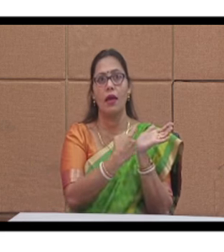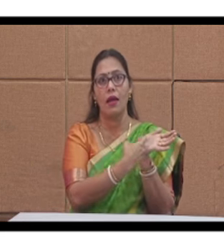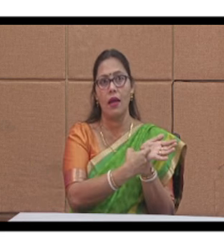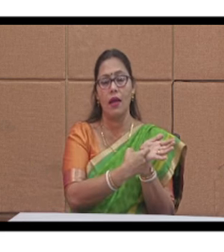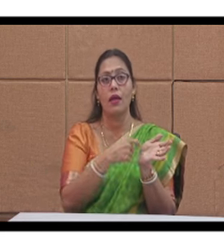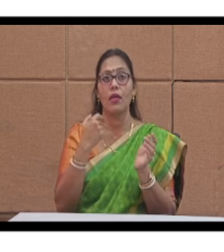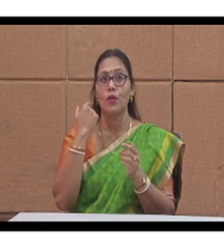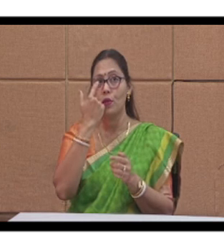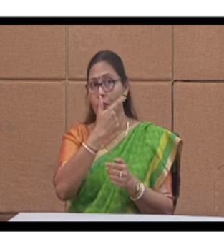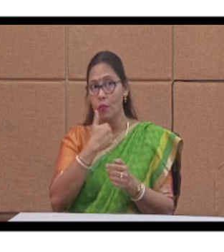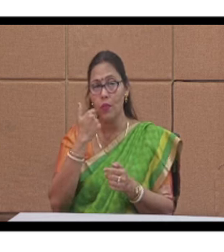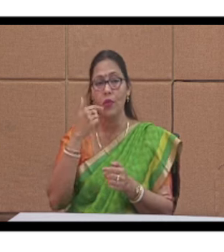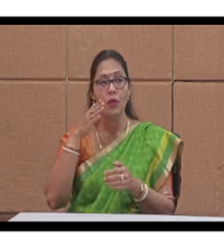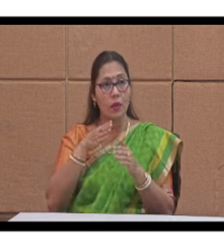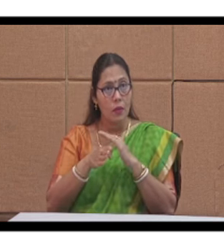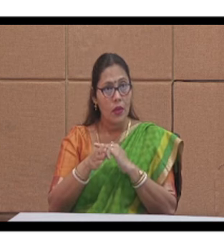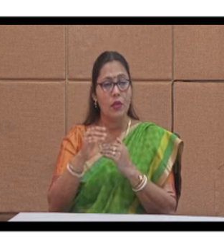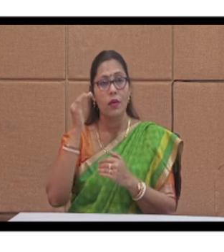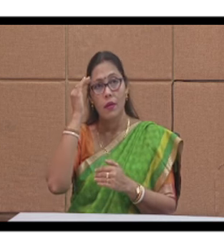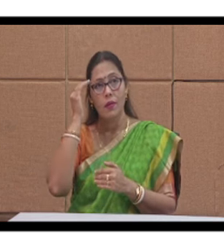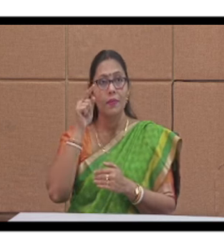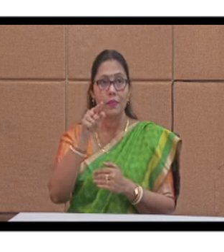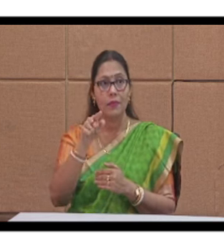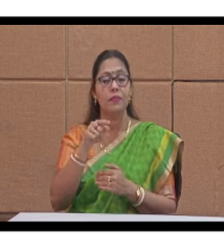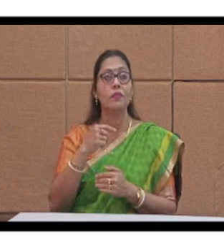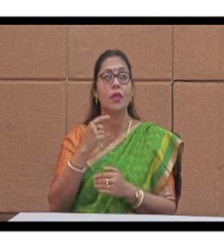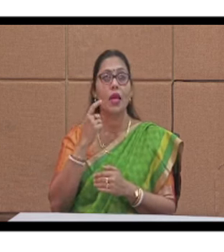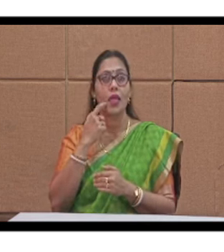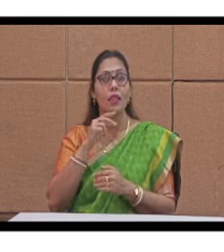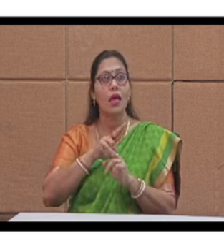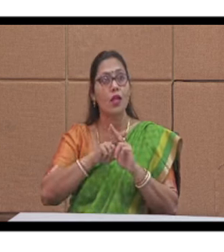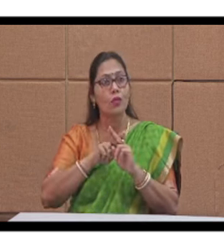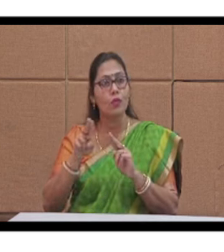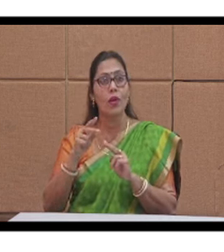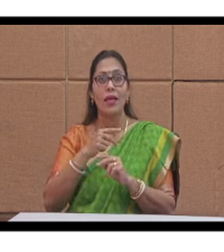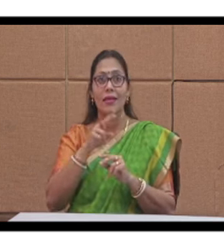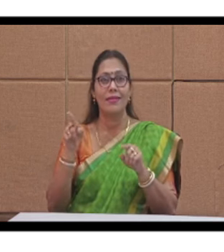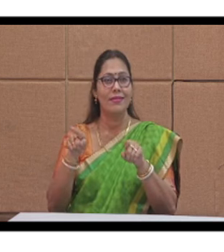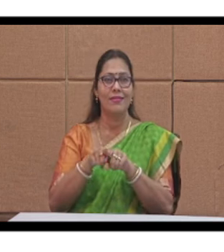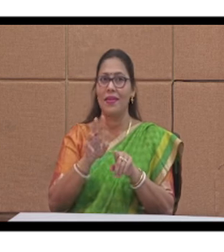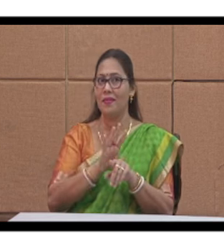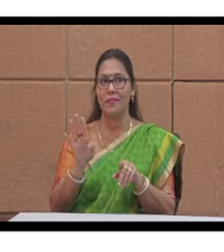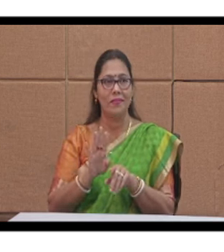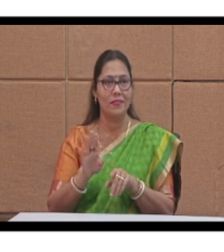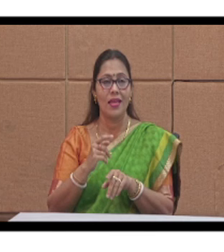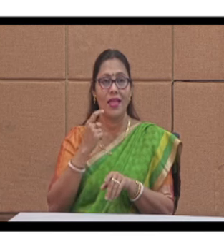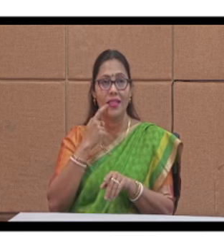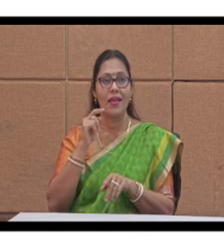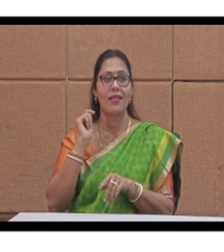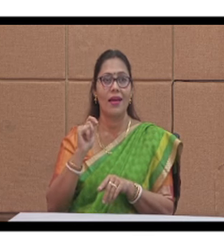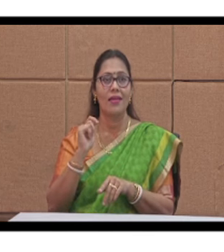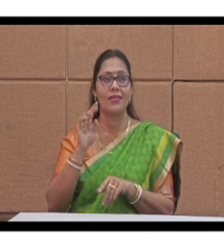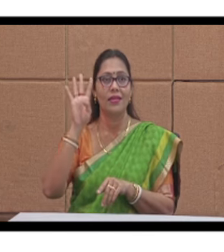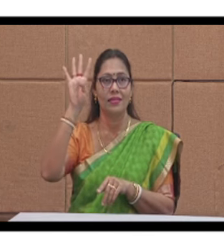তোমার মুখের মধ্যে তুমি হয়তো ভাবতে পারো যে সব দাঁতই একই রকম আসলে তা নয়